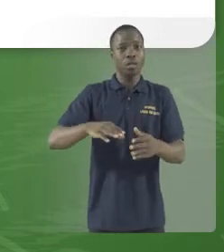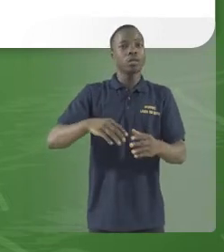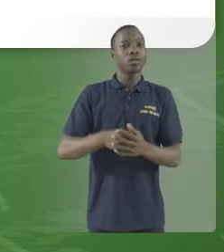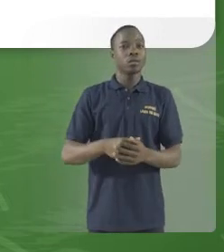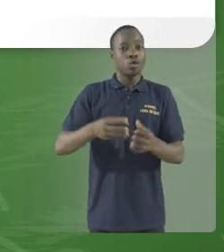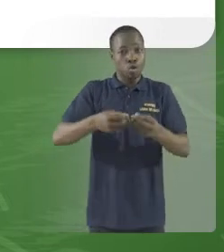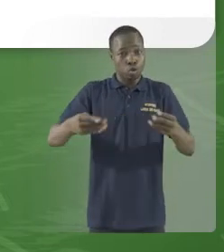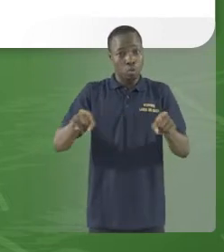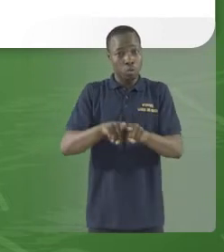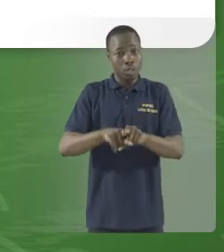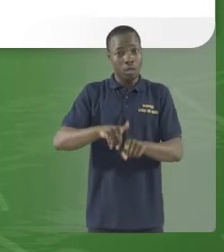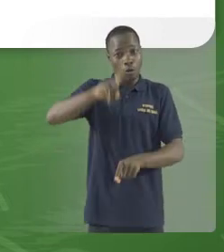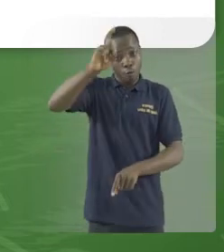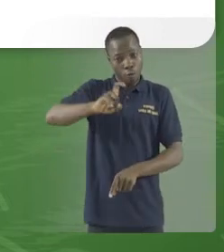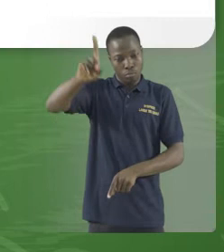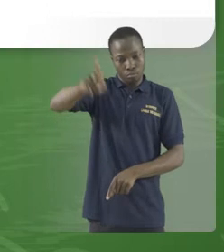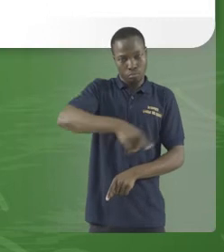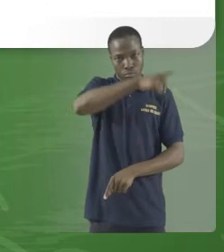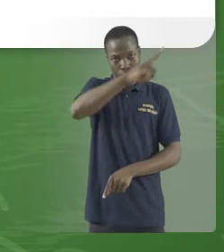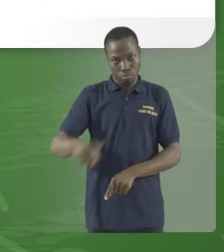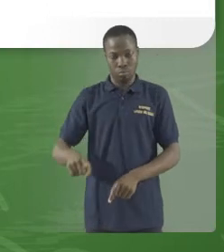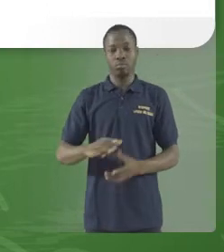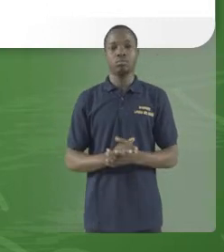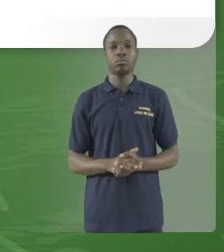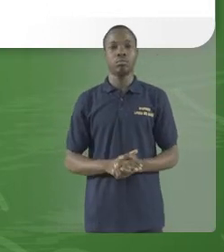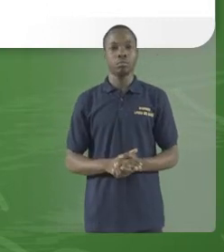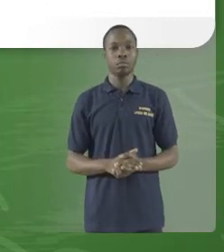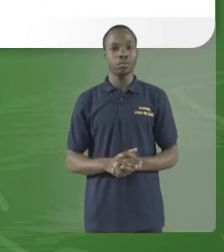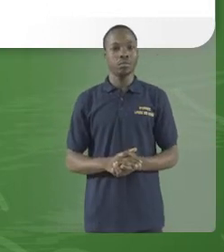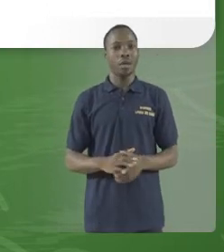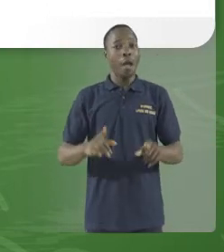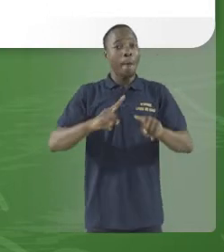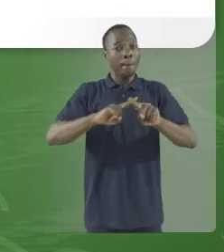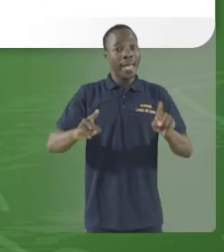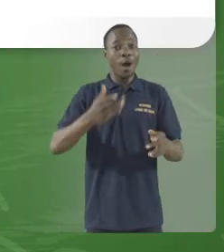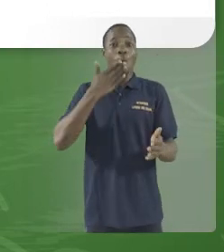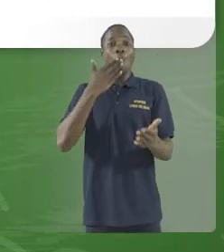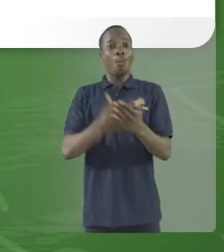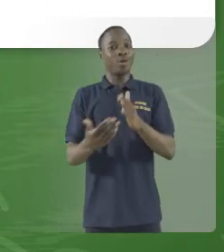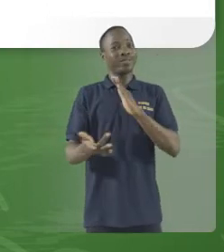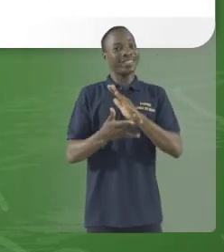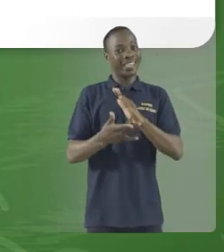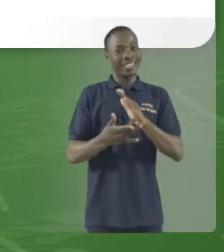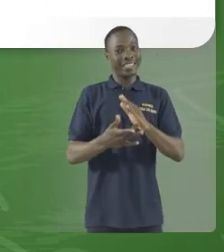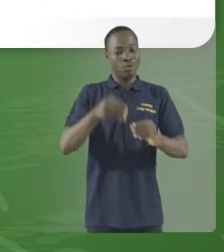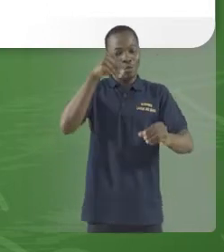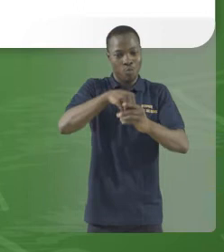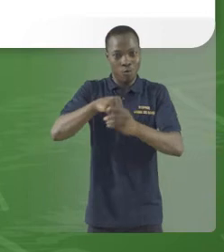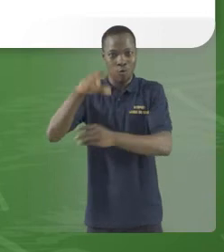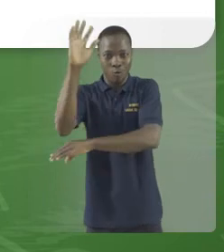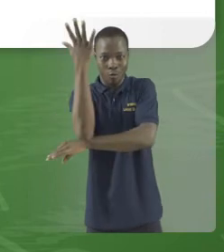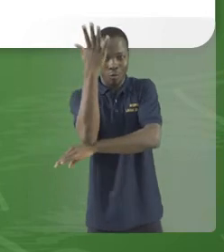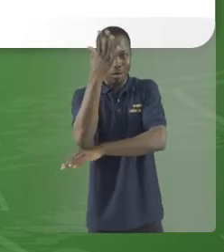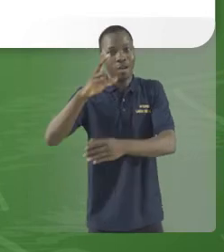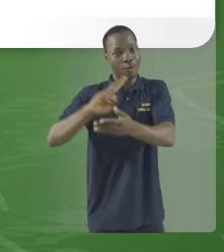pratiques culturelles. Par contre, le reboisement, l'engazonnement et